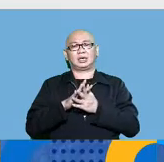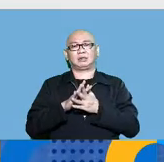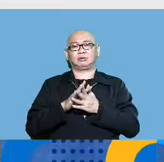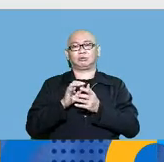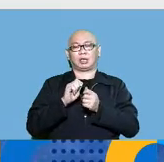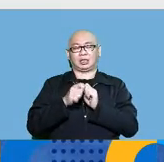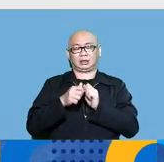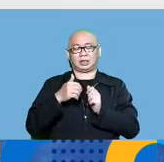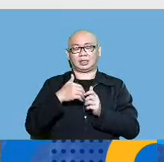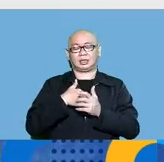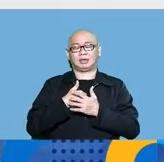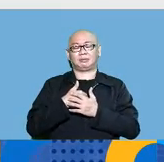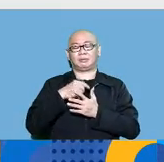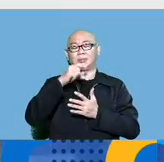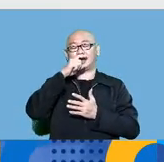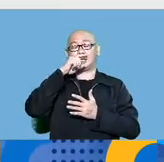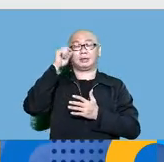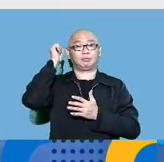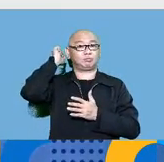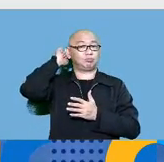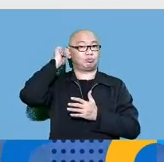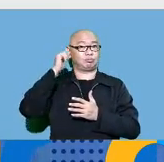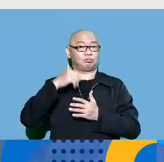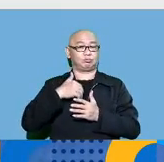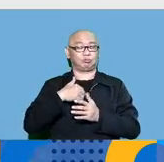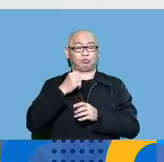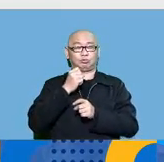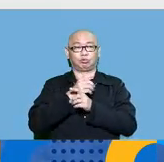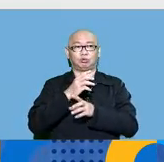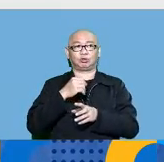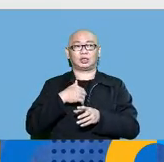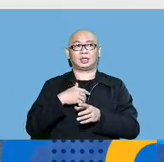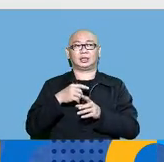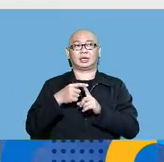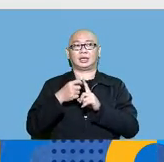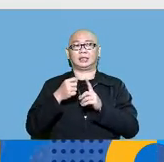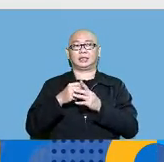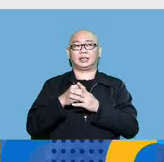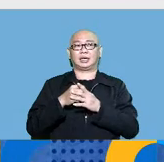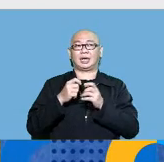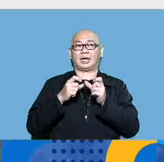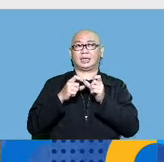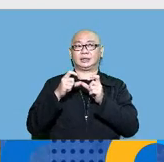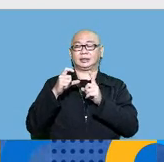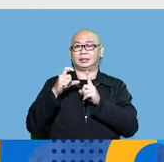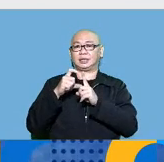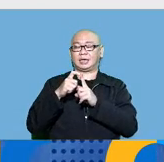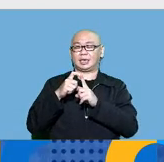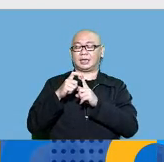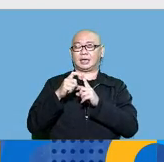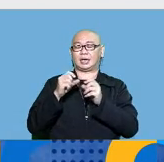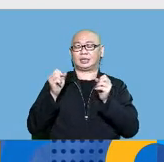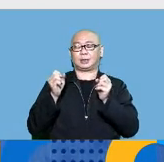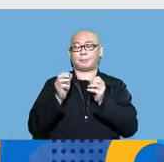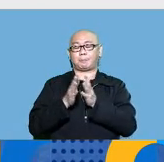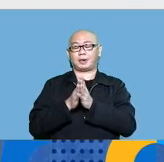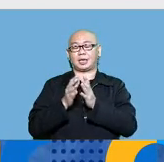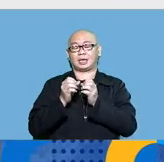saya. Bapak Ibu guru saya dari jenjang SD, SMP,